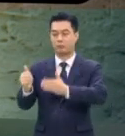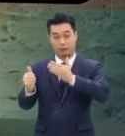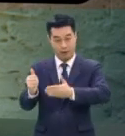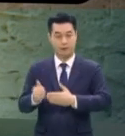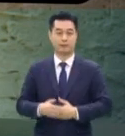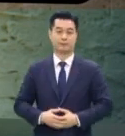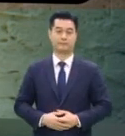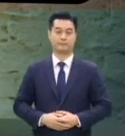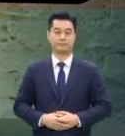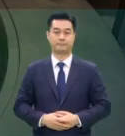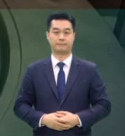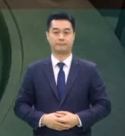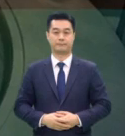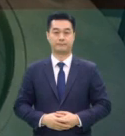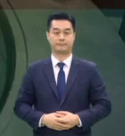부탁드립니다